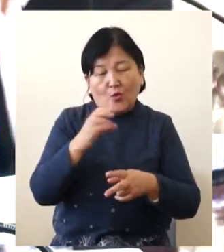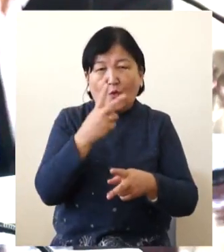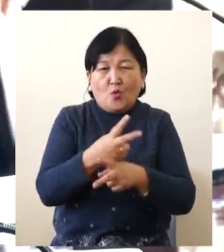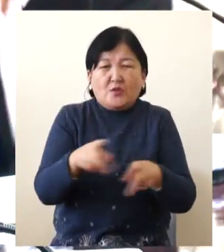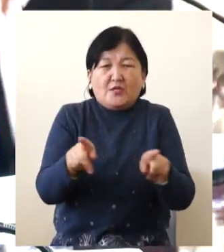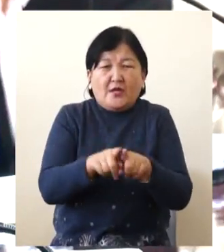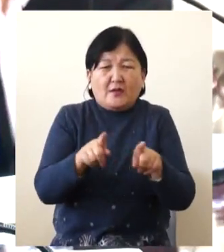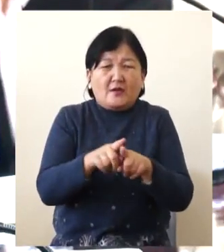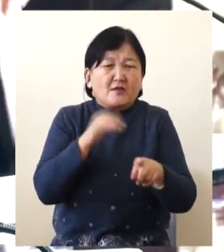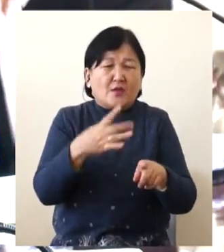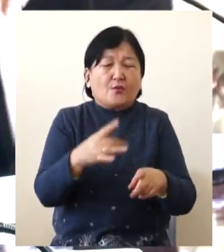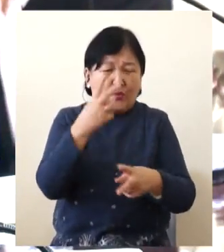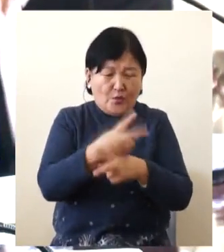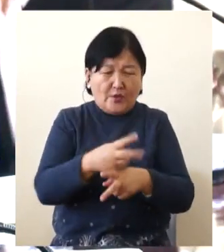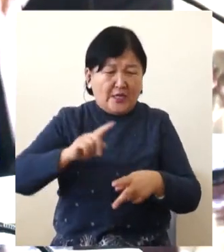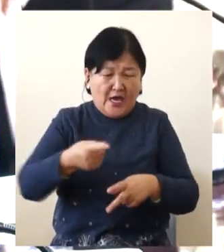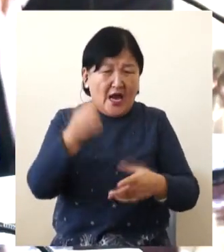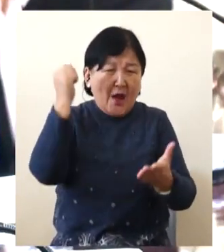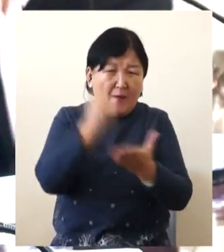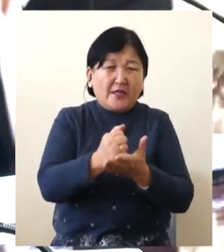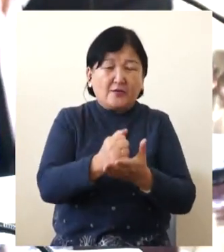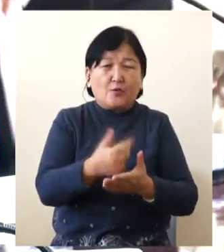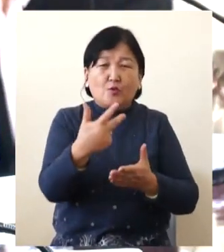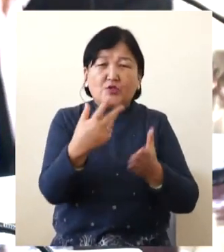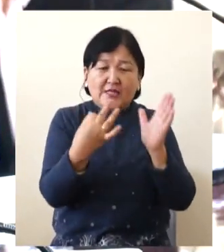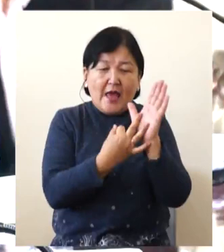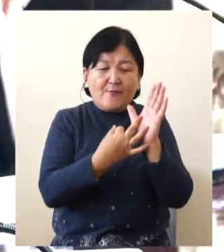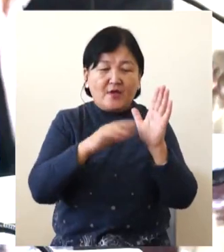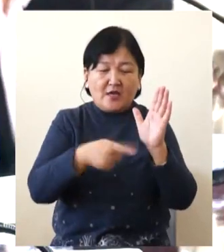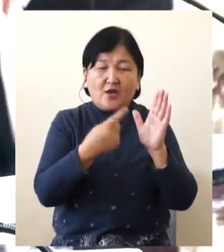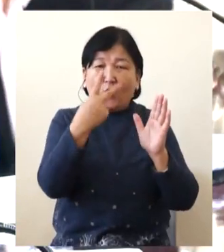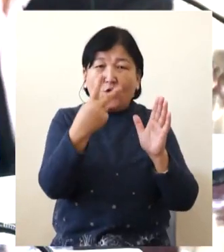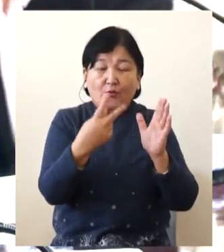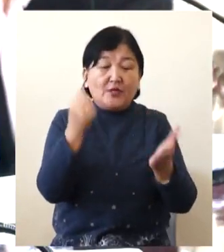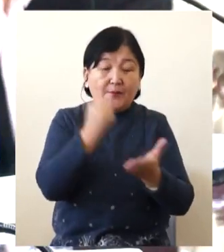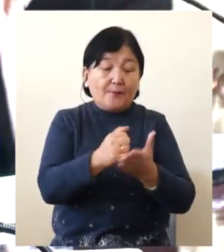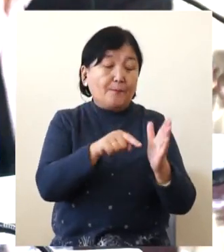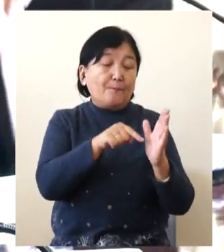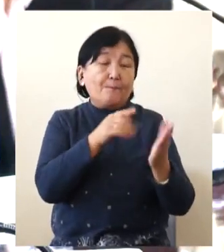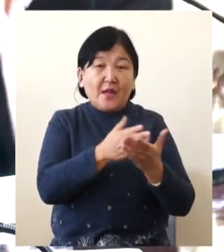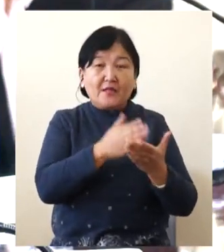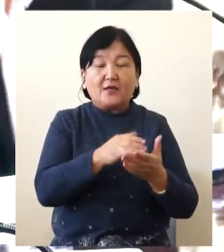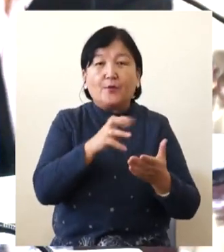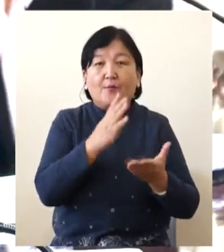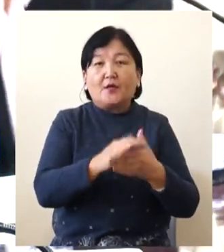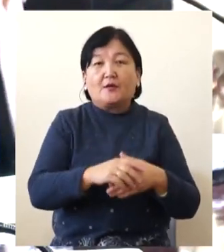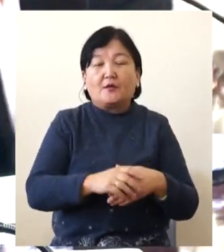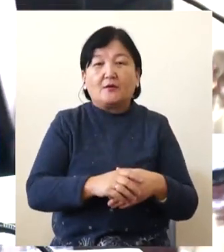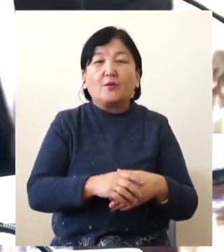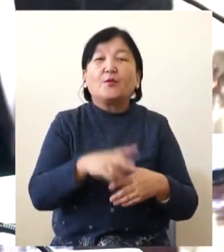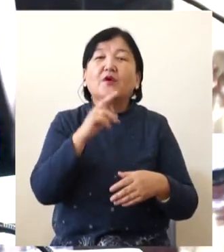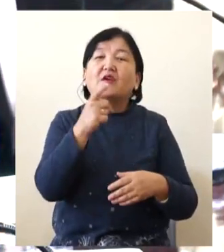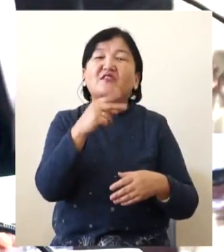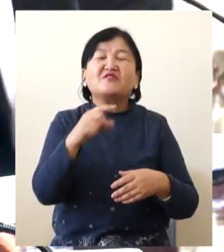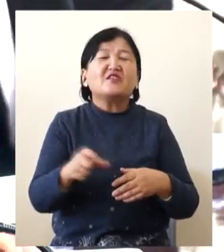тийм байхгүй. Тэгээ яагаад ингэж баталчихваа? Энэ 38.2 байдгийн бий хөдөлгөөн чи. Энэ ч аюул чухал хөдөл нь шүү дээ. Тэгэхээр өө их